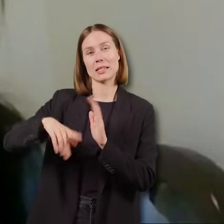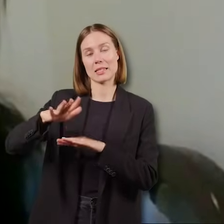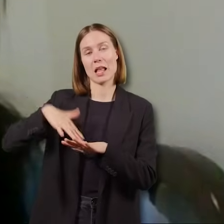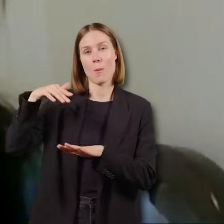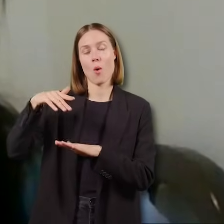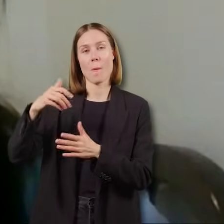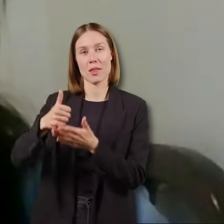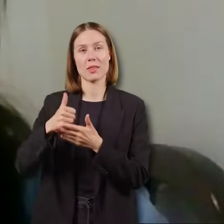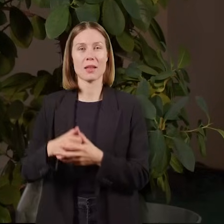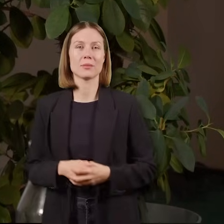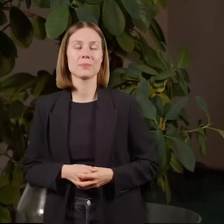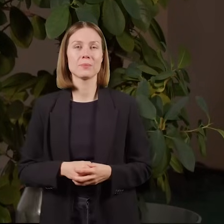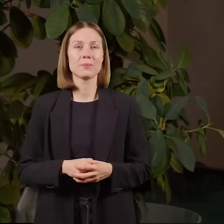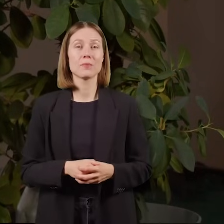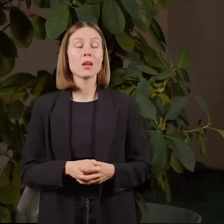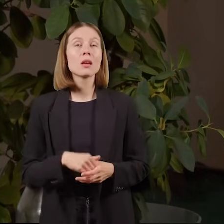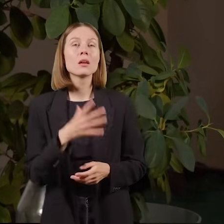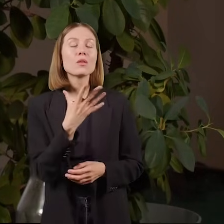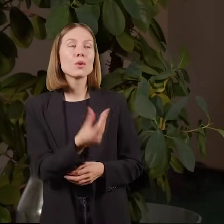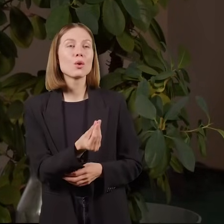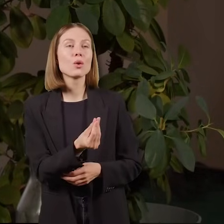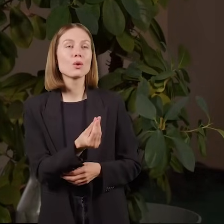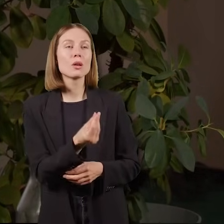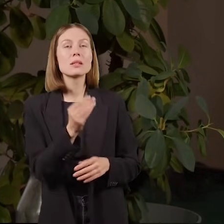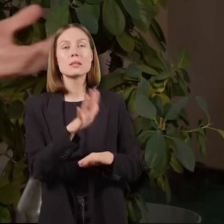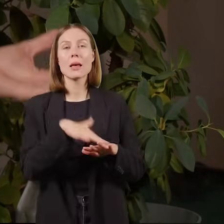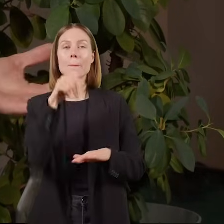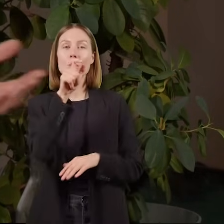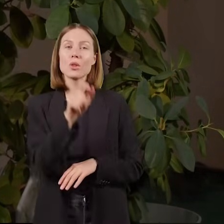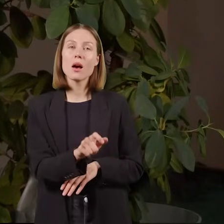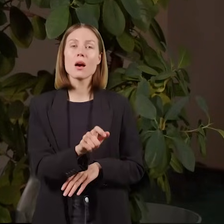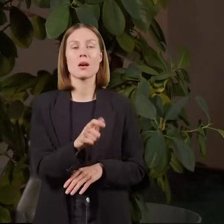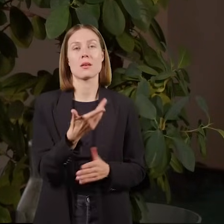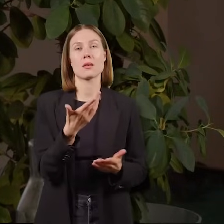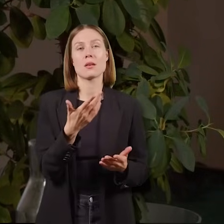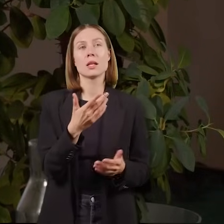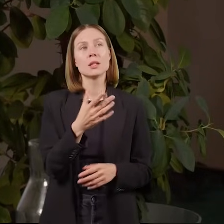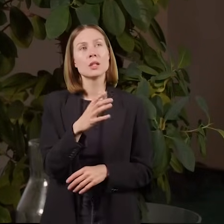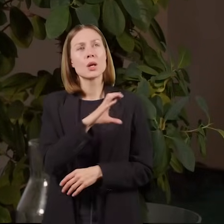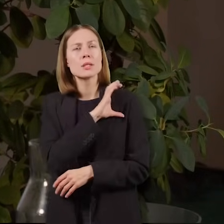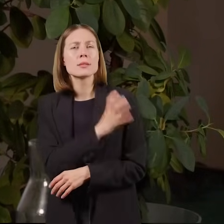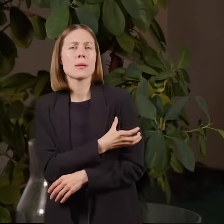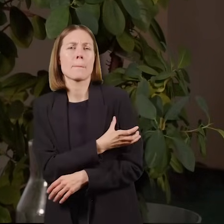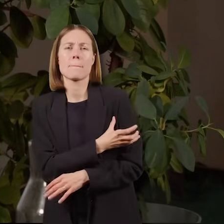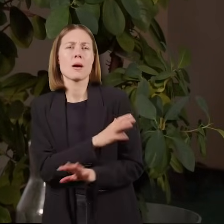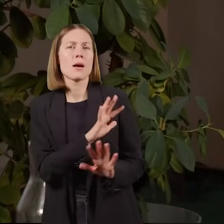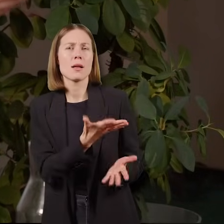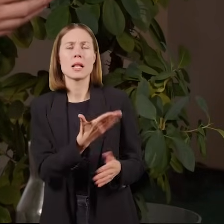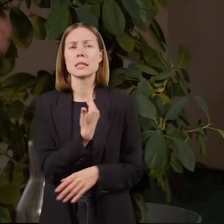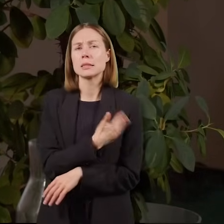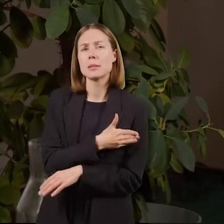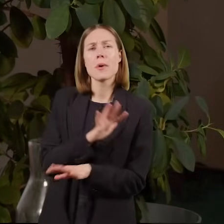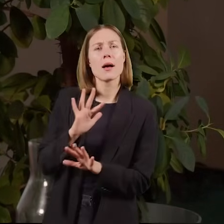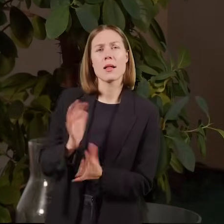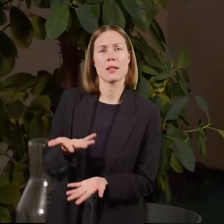mandatą. Kokia jūsų kaip Seimo nario, sakykime, ar narės stiprioji pusė ir kokia silpnoji, gal